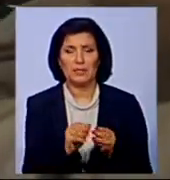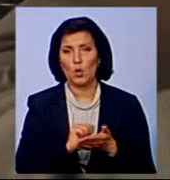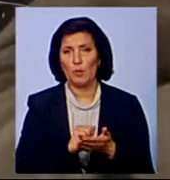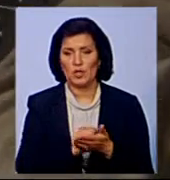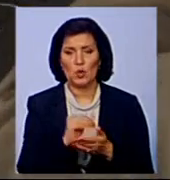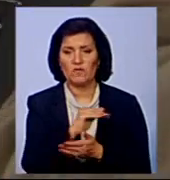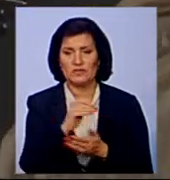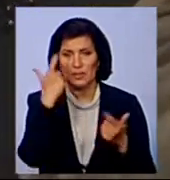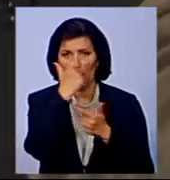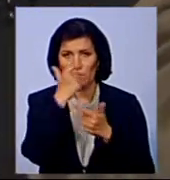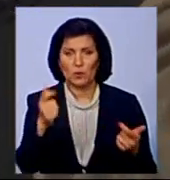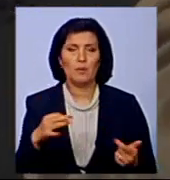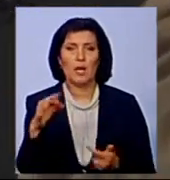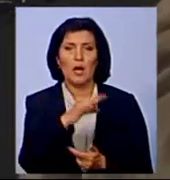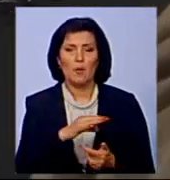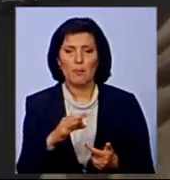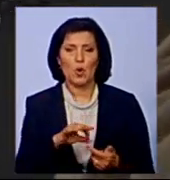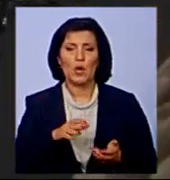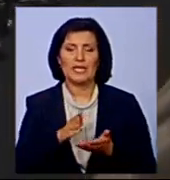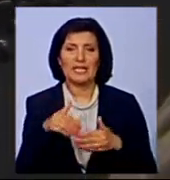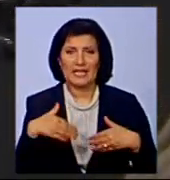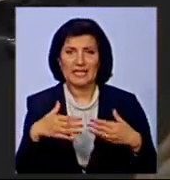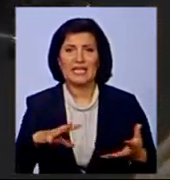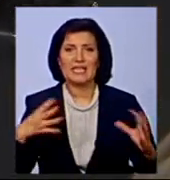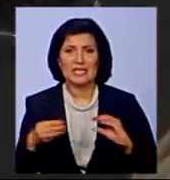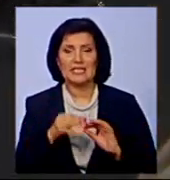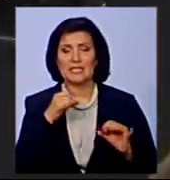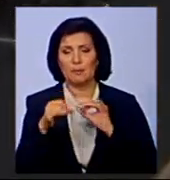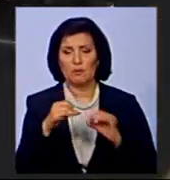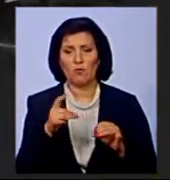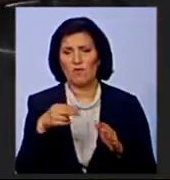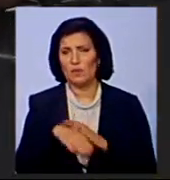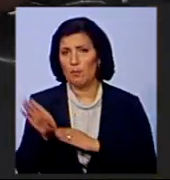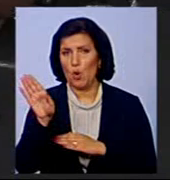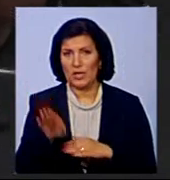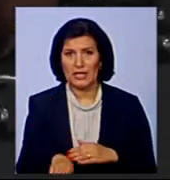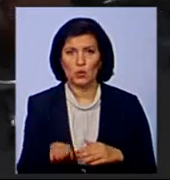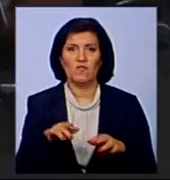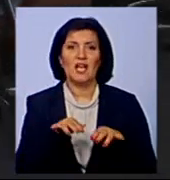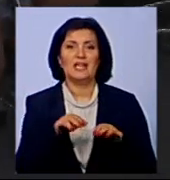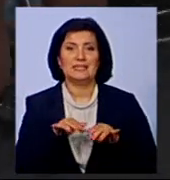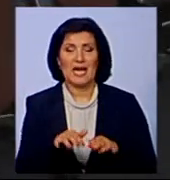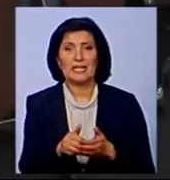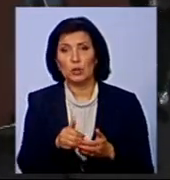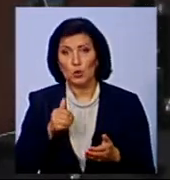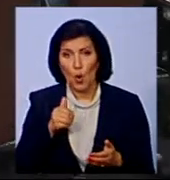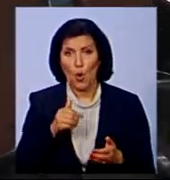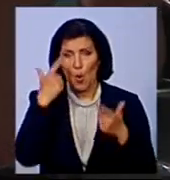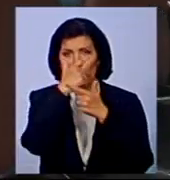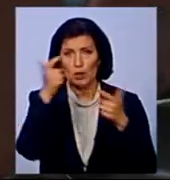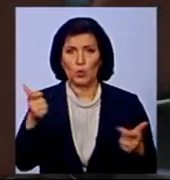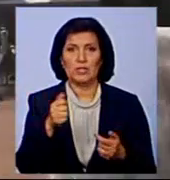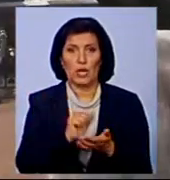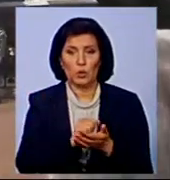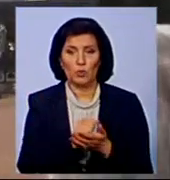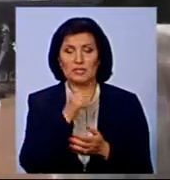комюніке, офіційне повідомлення про хід і наслідки переговорів. Він покинув Захід до оприлюднення документа. Каже, зробив це тому,